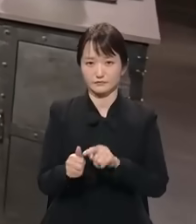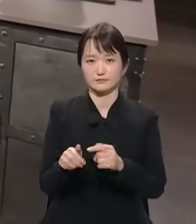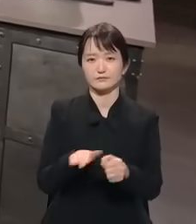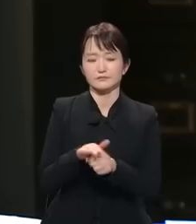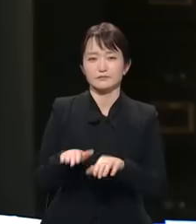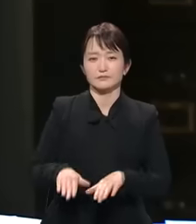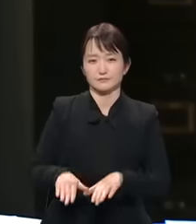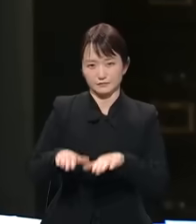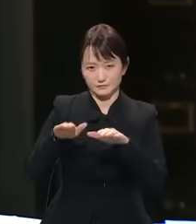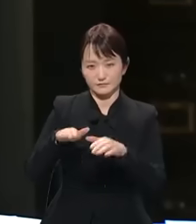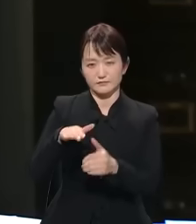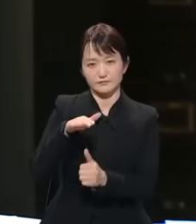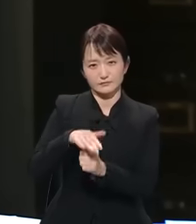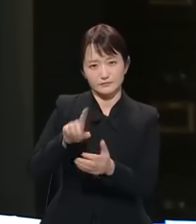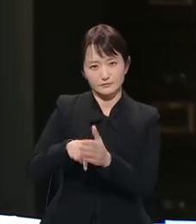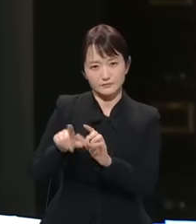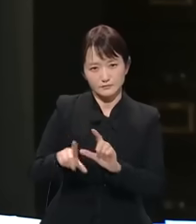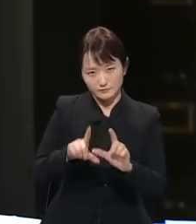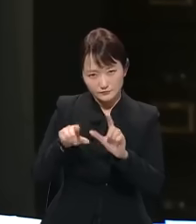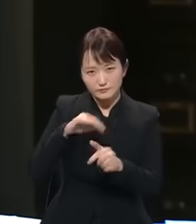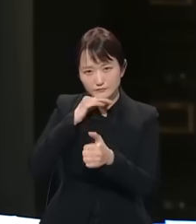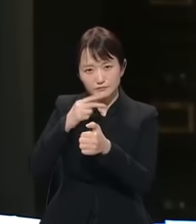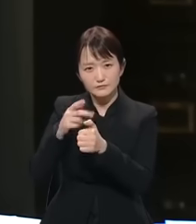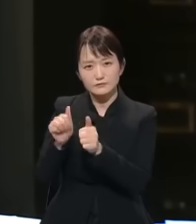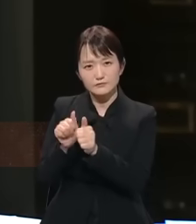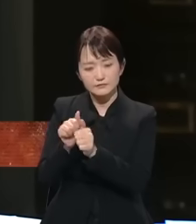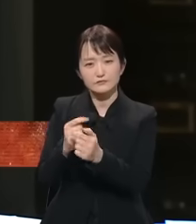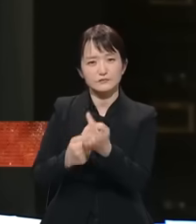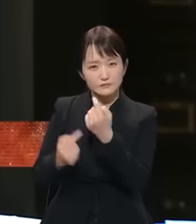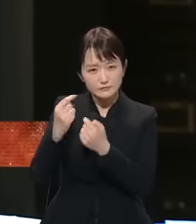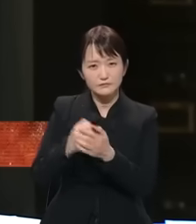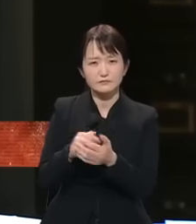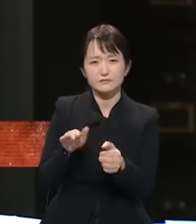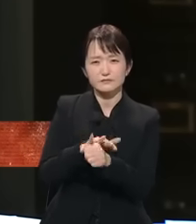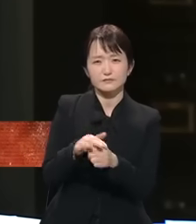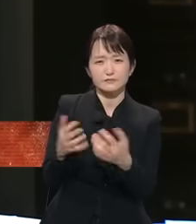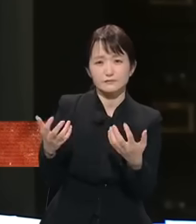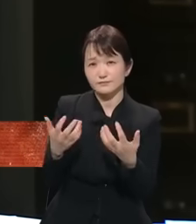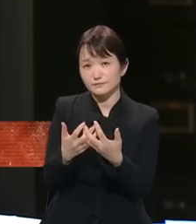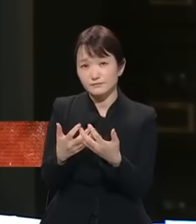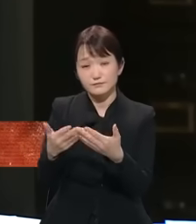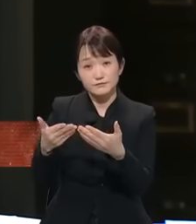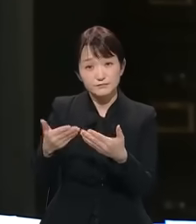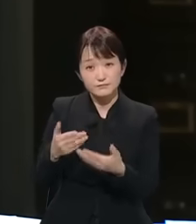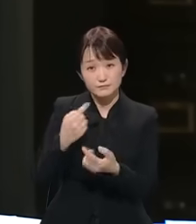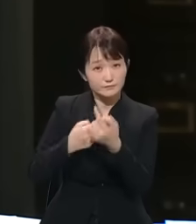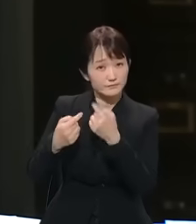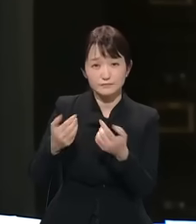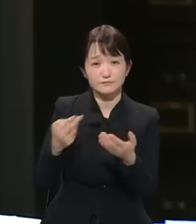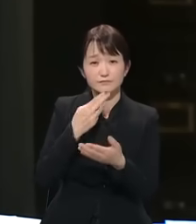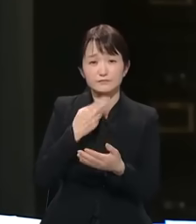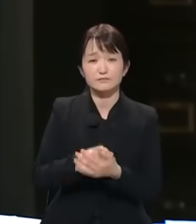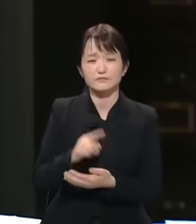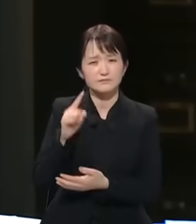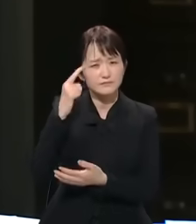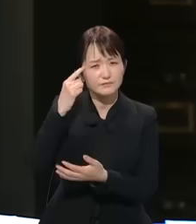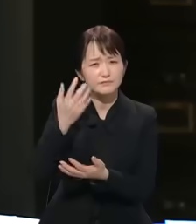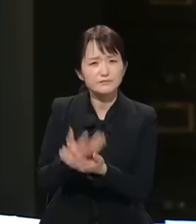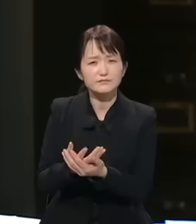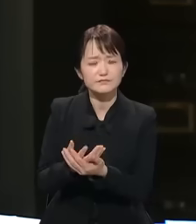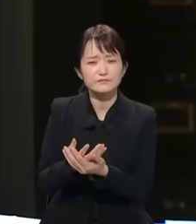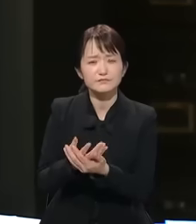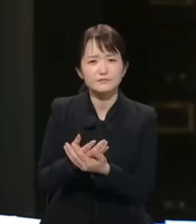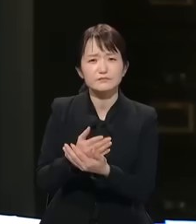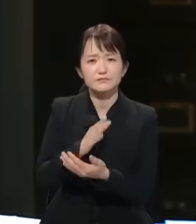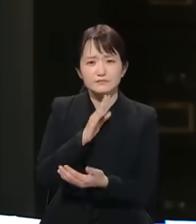유년 시절을 보냈다는 50대 남성의 사연 제보입니다. 뭐 사랑만 듬뿍 받았다면 제보할 일이 없었을 텐데 뭔가 충격적인